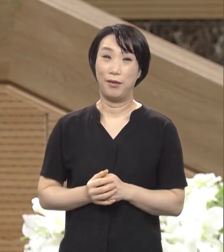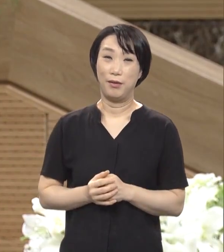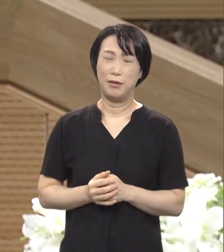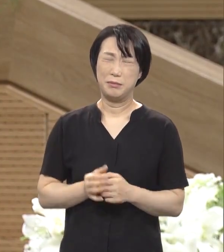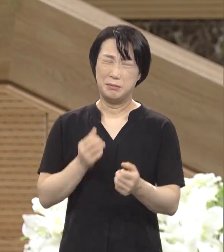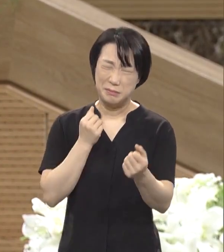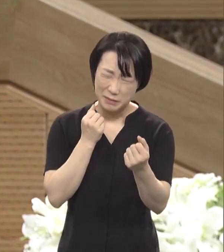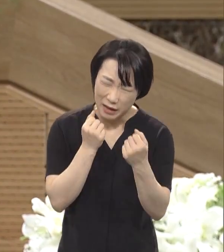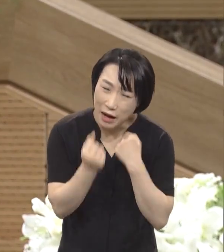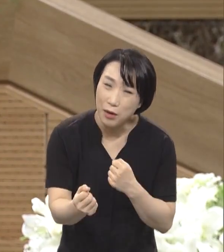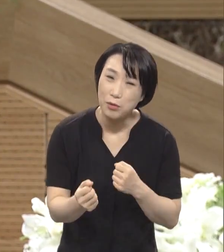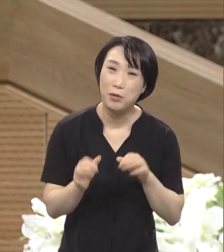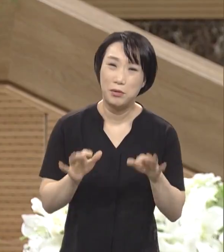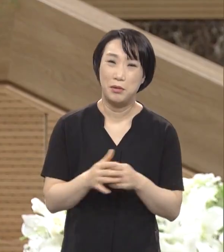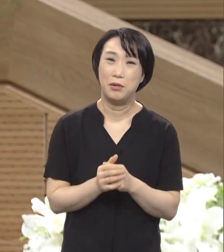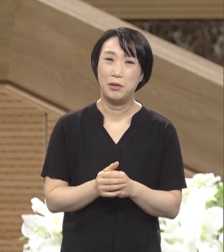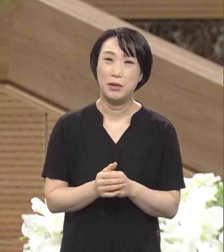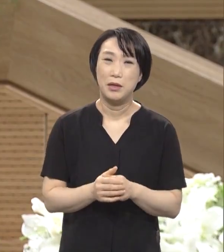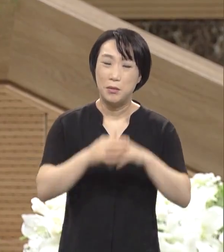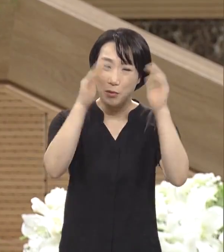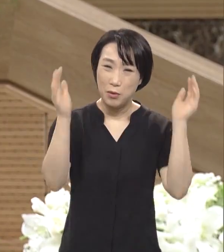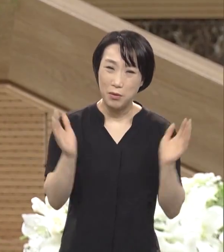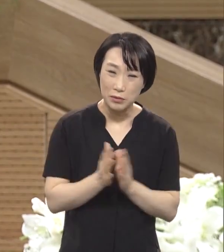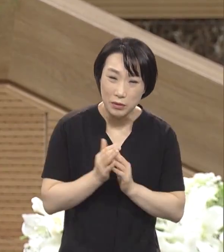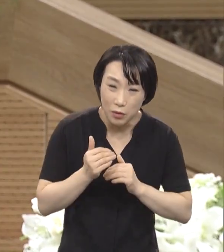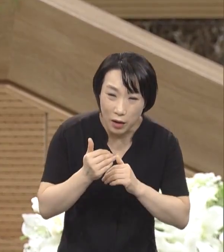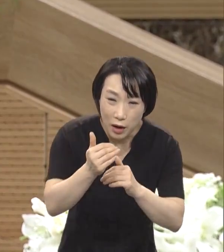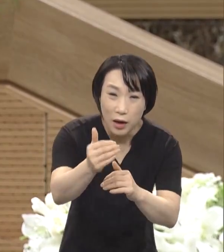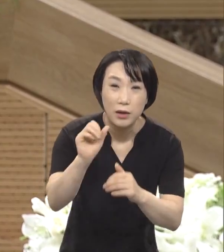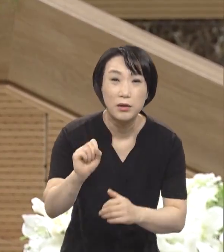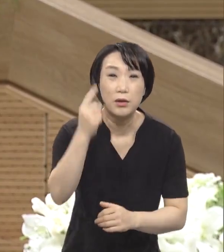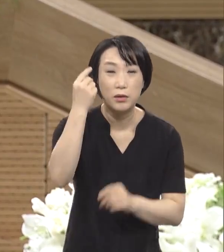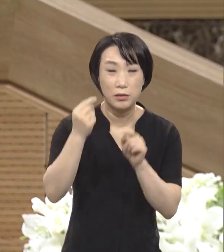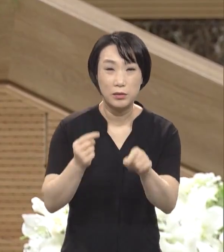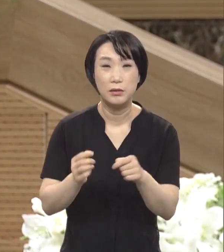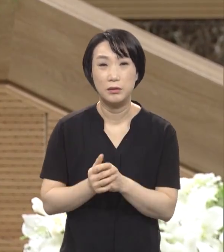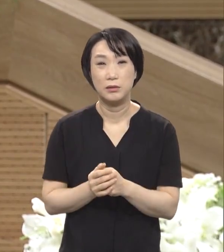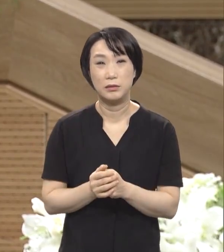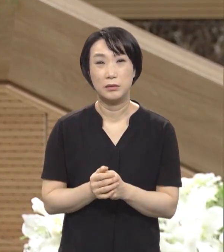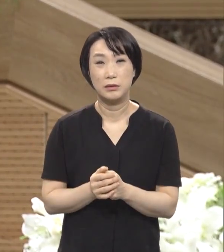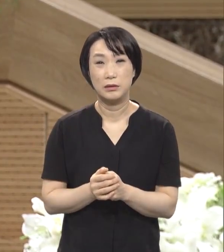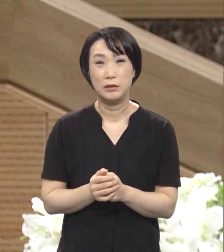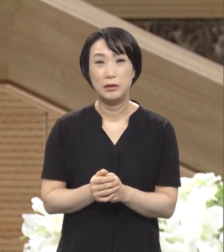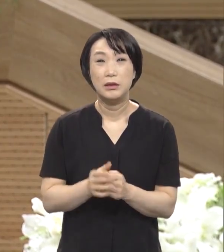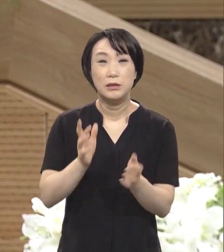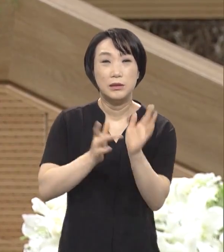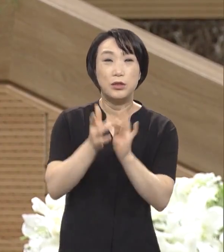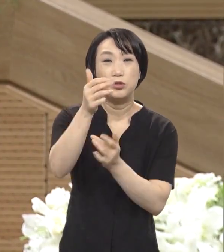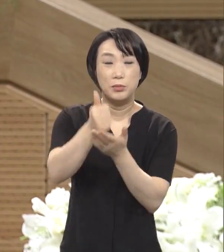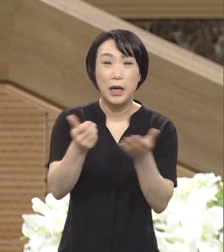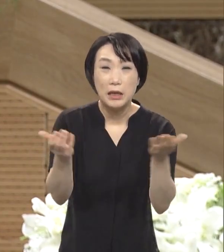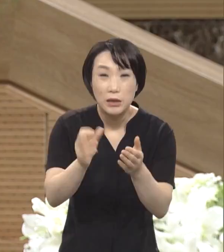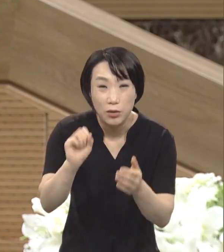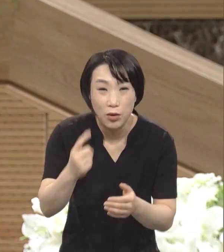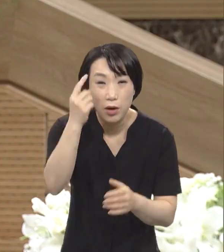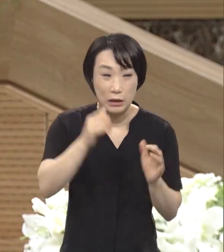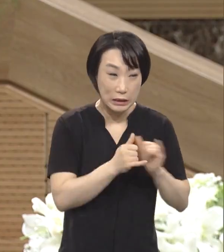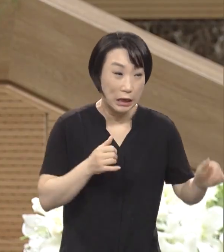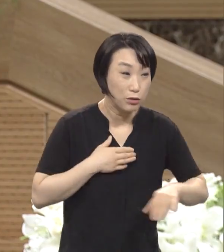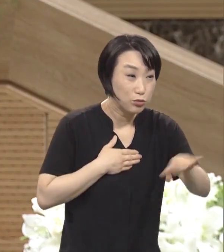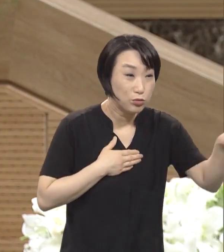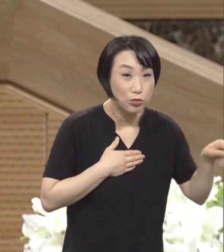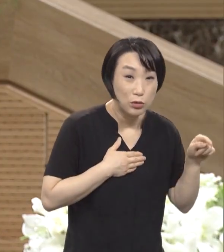그럴지라도 그런 과정을 통해서 그런 사역을 통해서